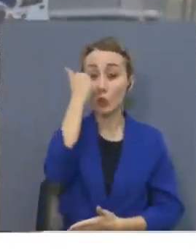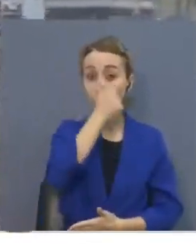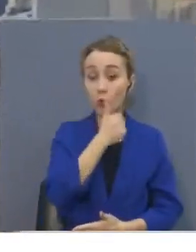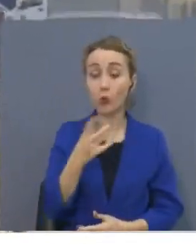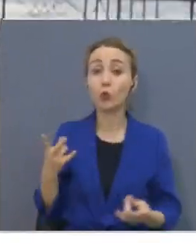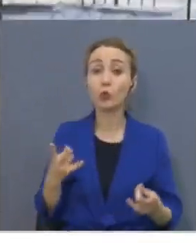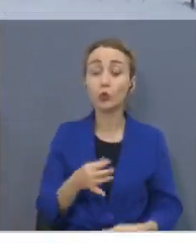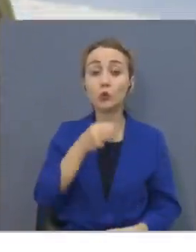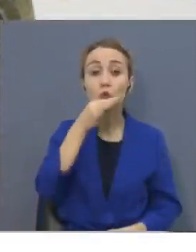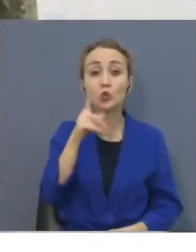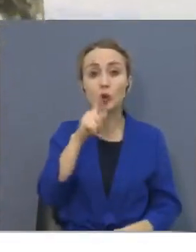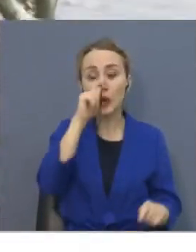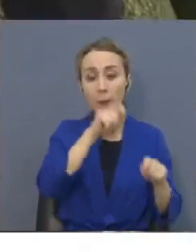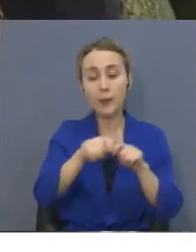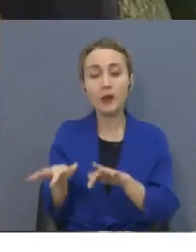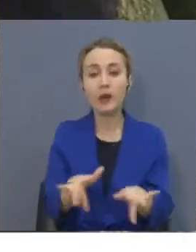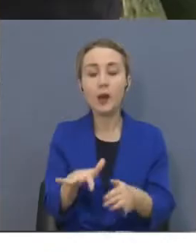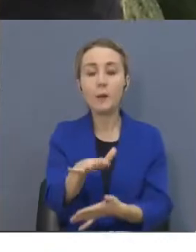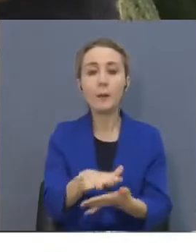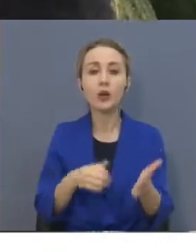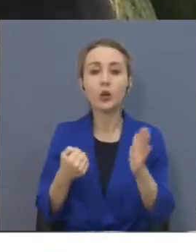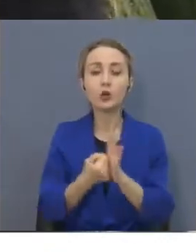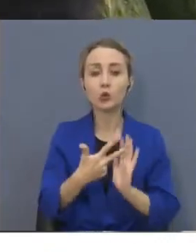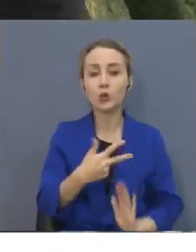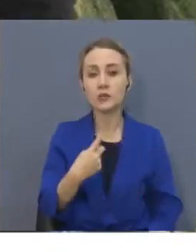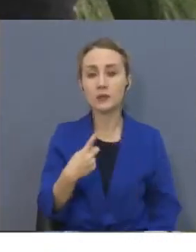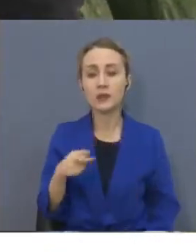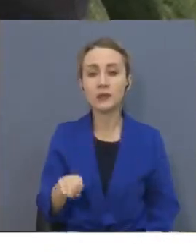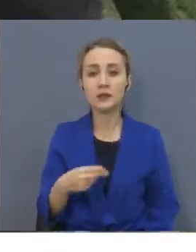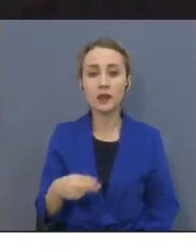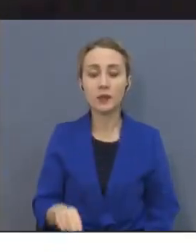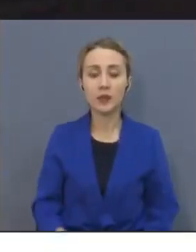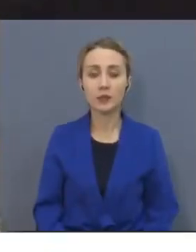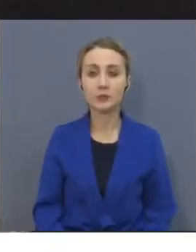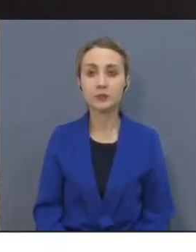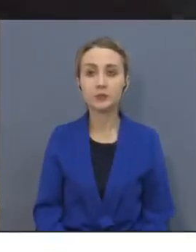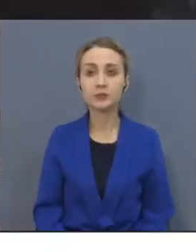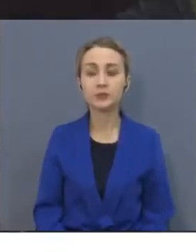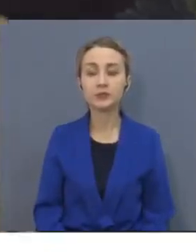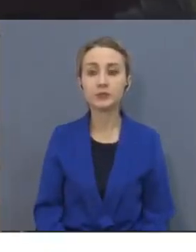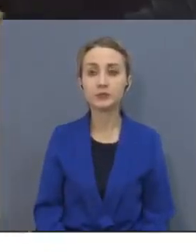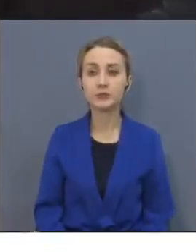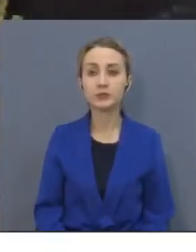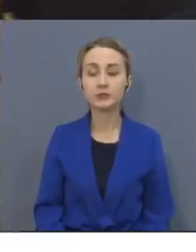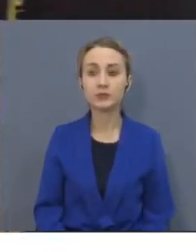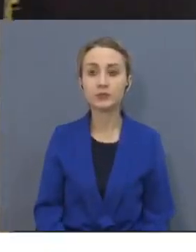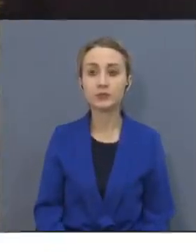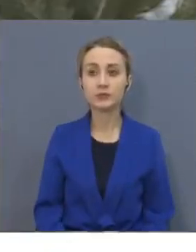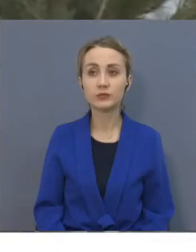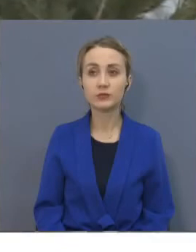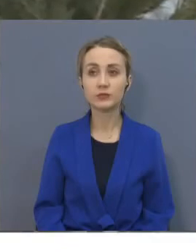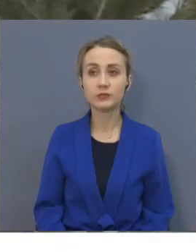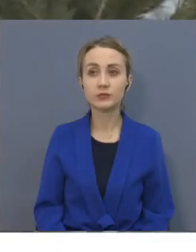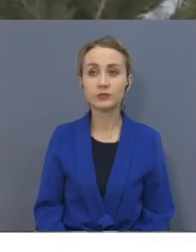что профилактический рейд продлится вплоть до 31 декабря. Зарина Дюсикеева, Абзал Балтабаев, Баужан Смагулов, Шохан